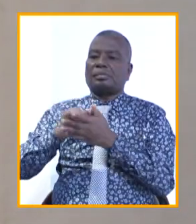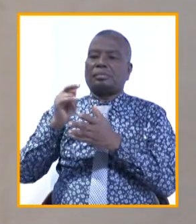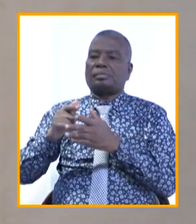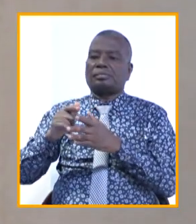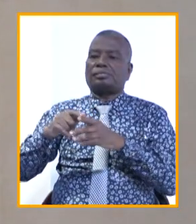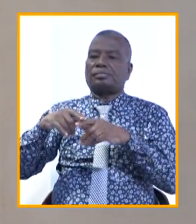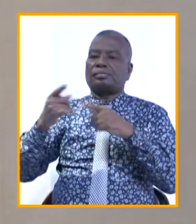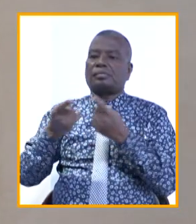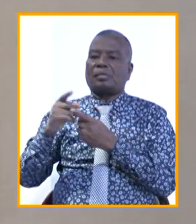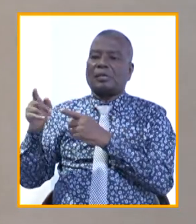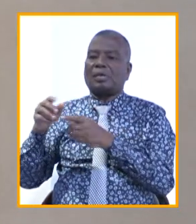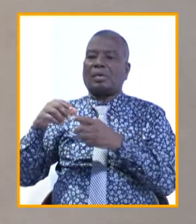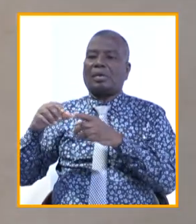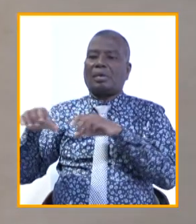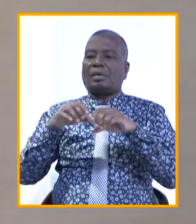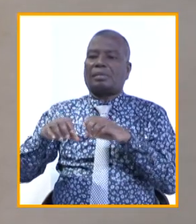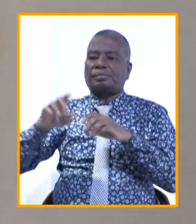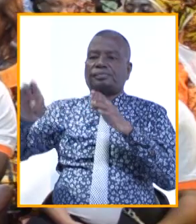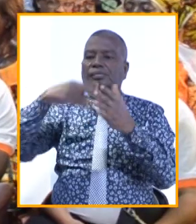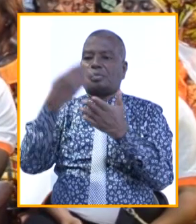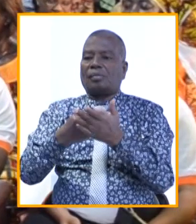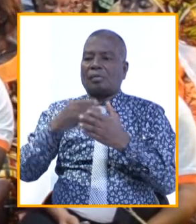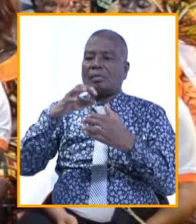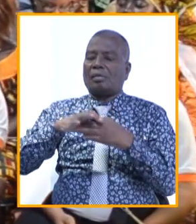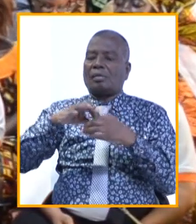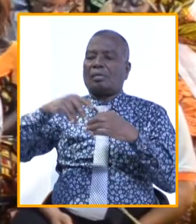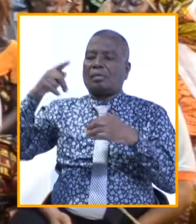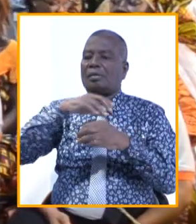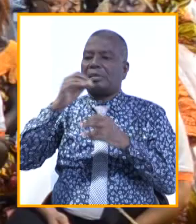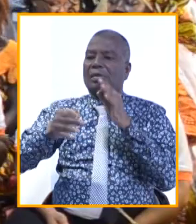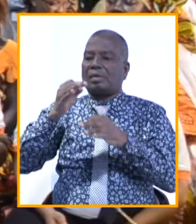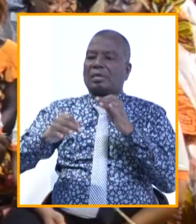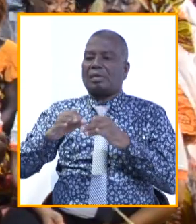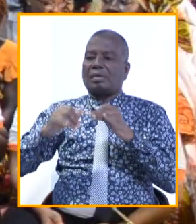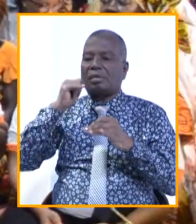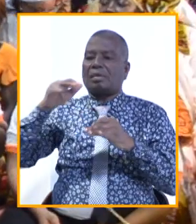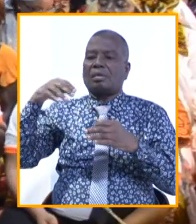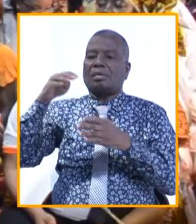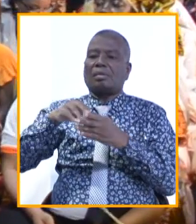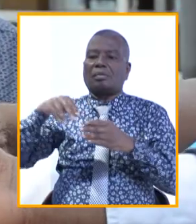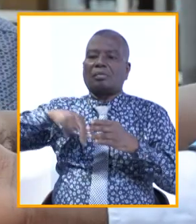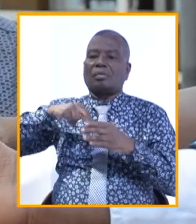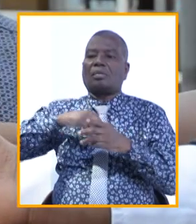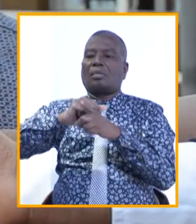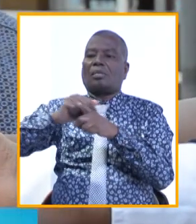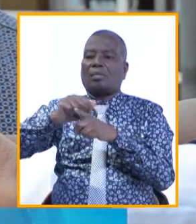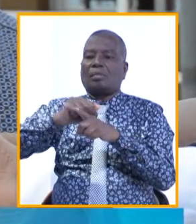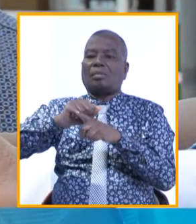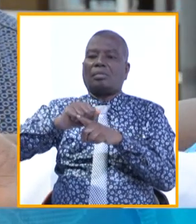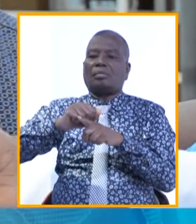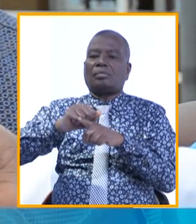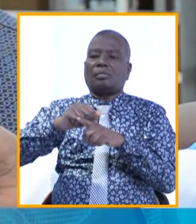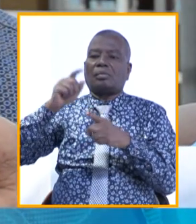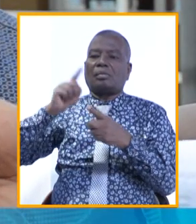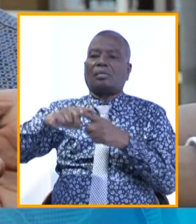preuves dans l'Abagoué. Son implémentation à Bondoukou sera un succès si les femmes s'impliquent véritablement. Nous les formons sur déjà